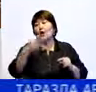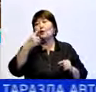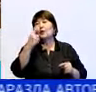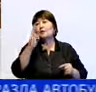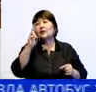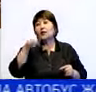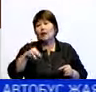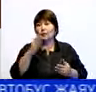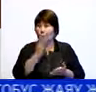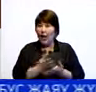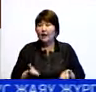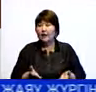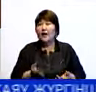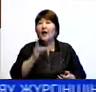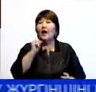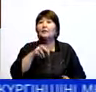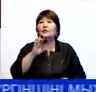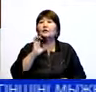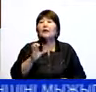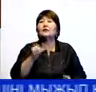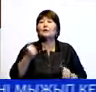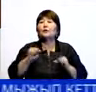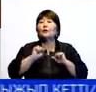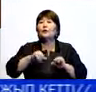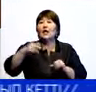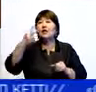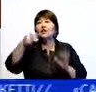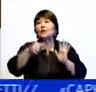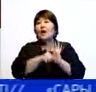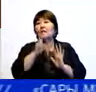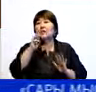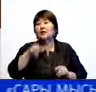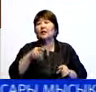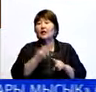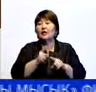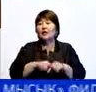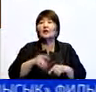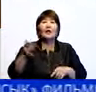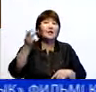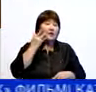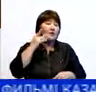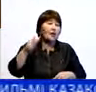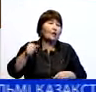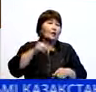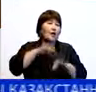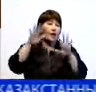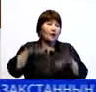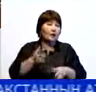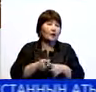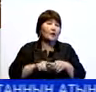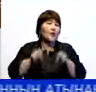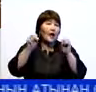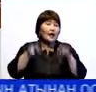шақырымды құрайды. Қамыстыбас Аманөткел бөгенінің 26 километрінде қар басу учаскесі жылда болып тұрады. Бұған